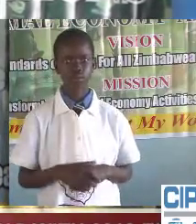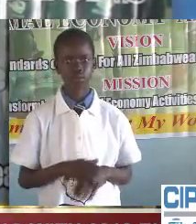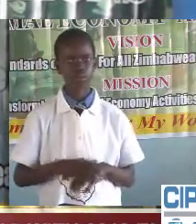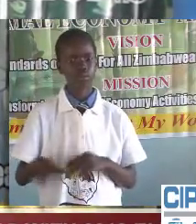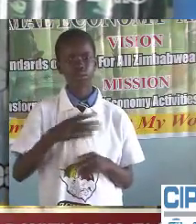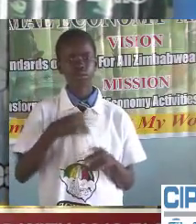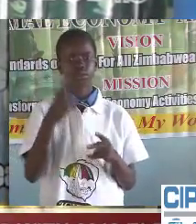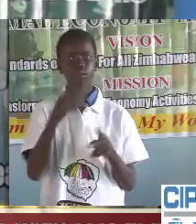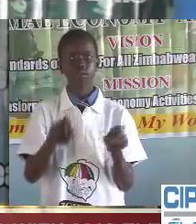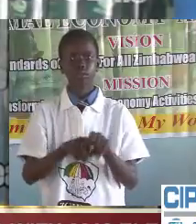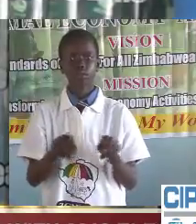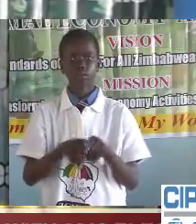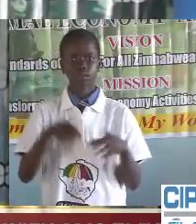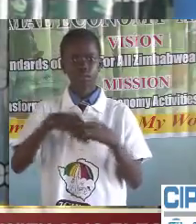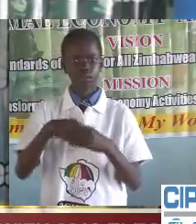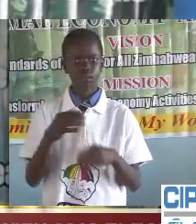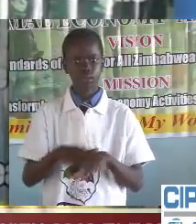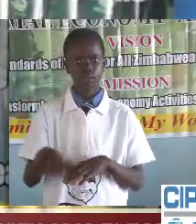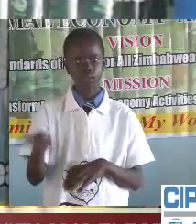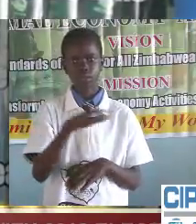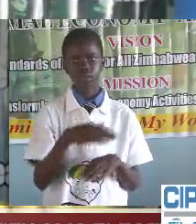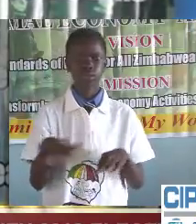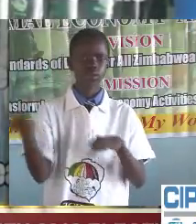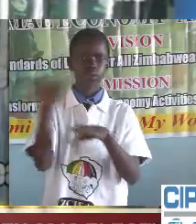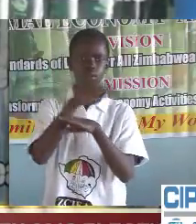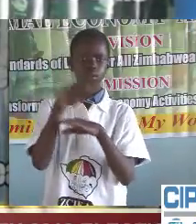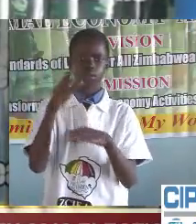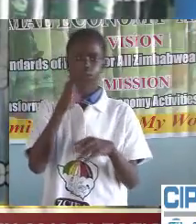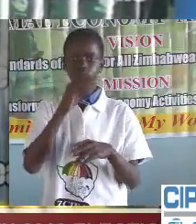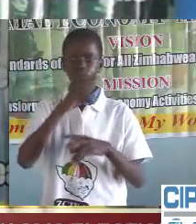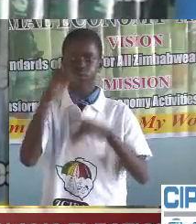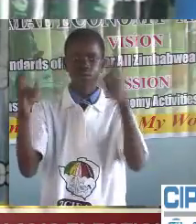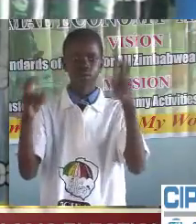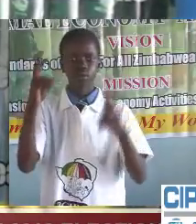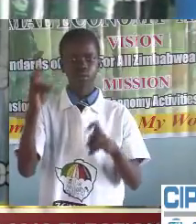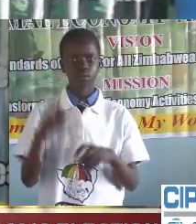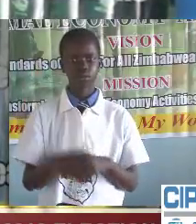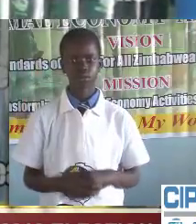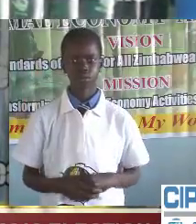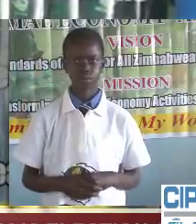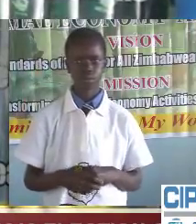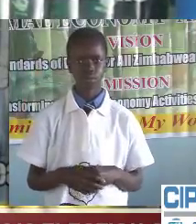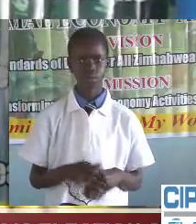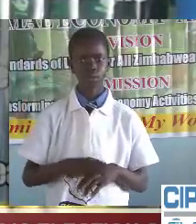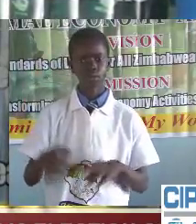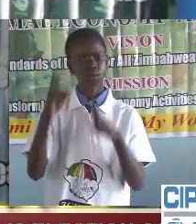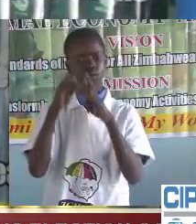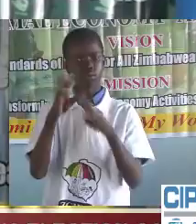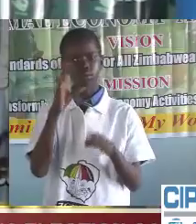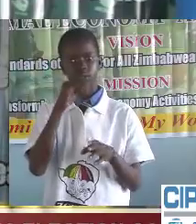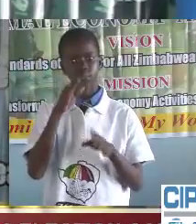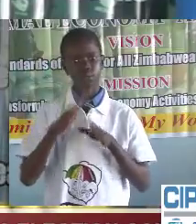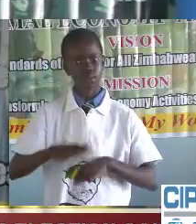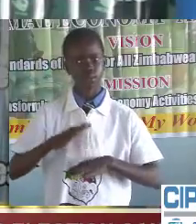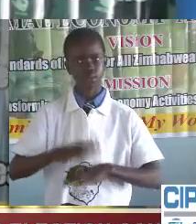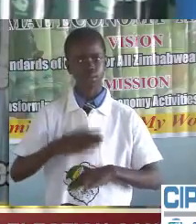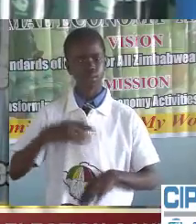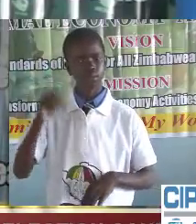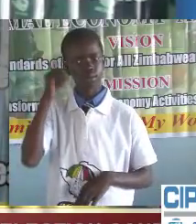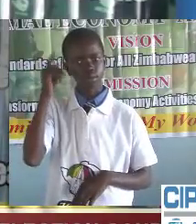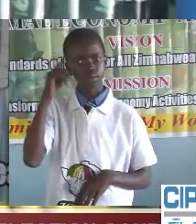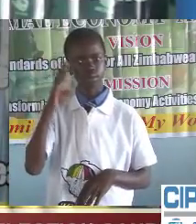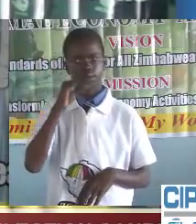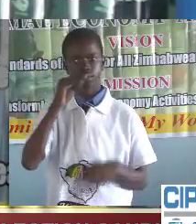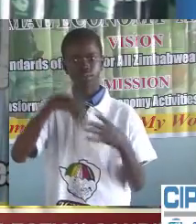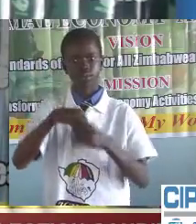take note yekuti pane munhu ari kuturikira kune vamwe vanhu vari pakati pedu. Saka when we talk tipote chiziya kuti